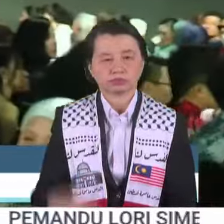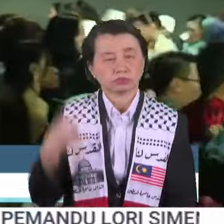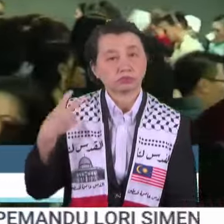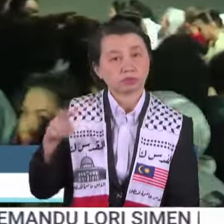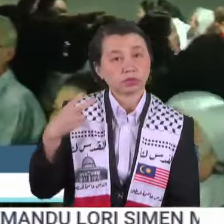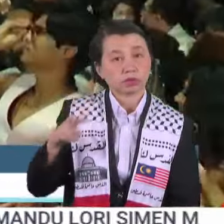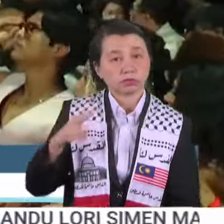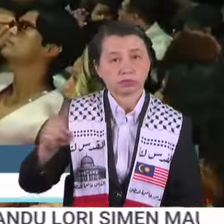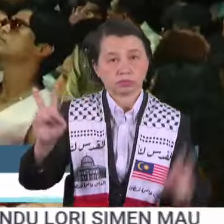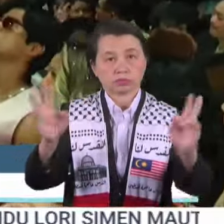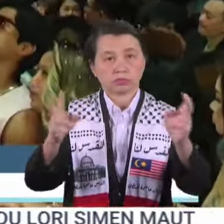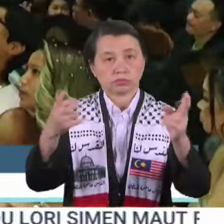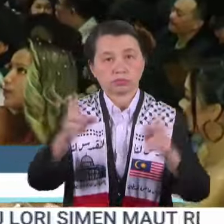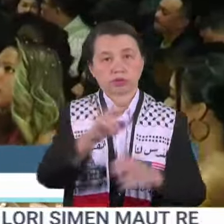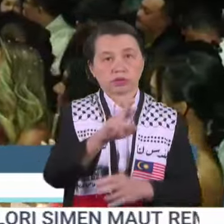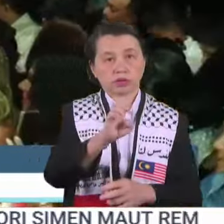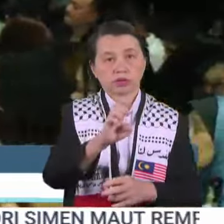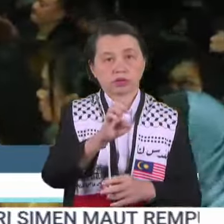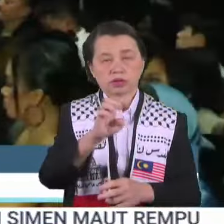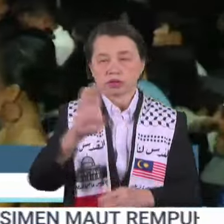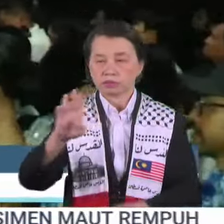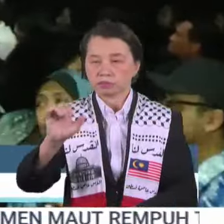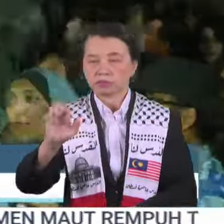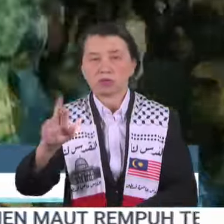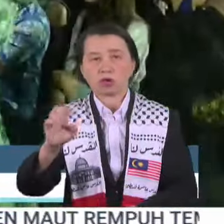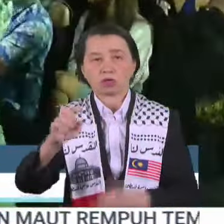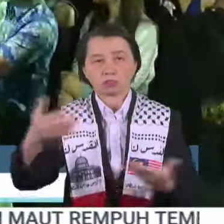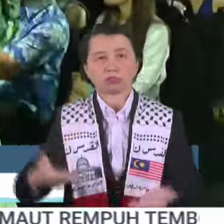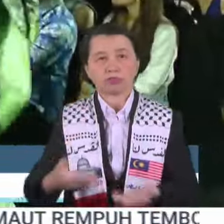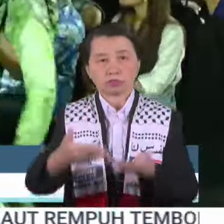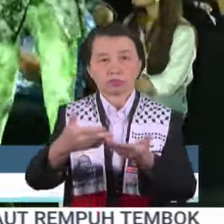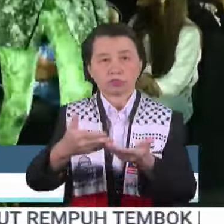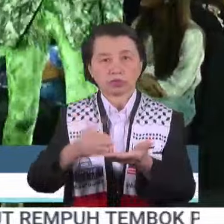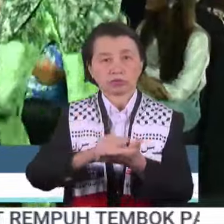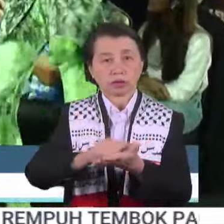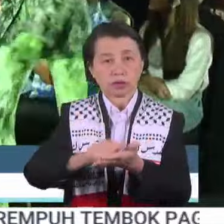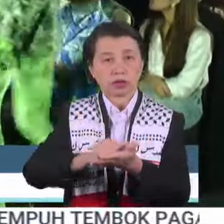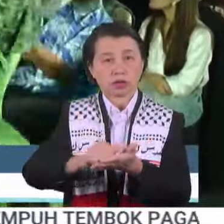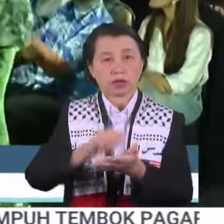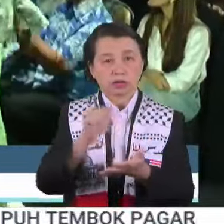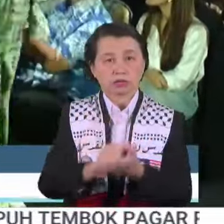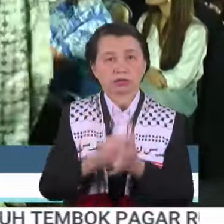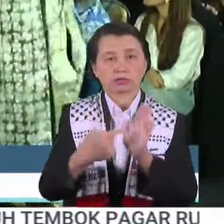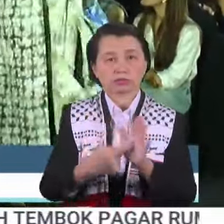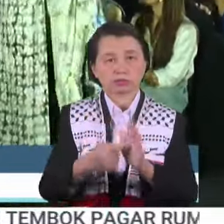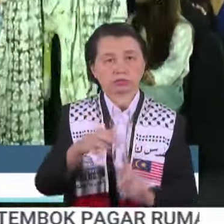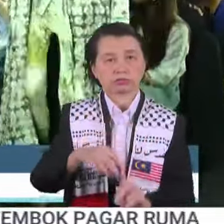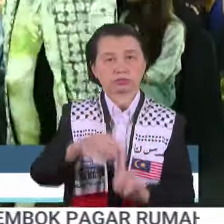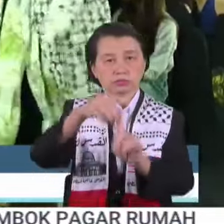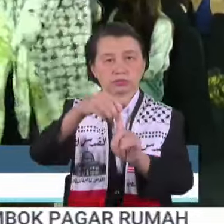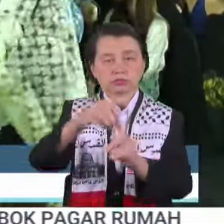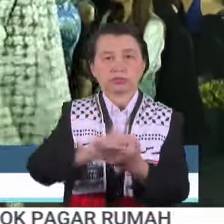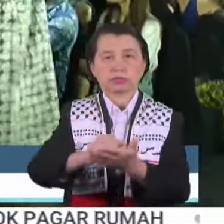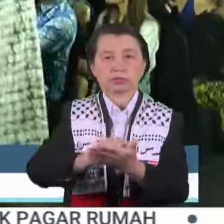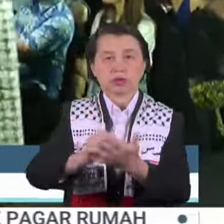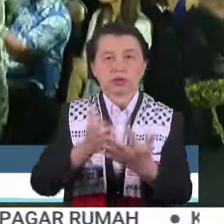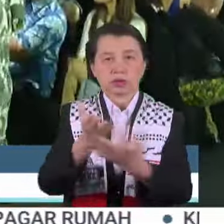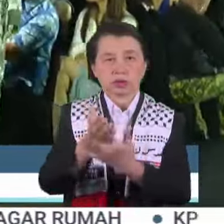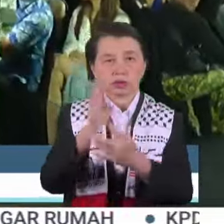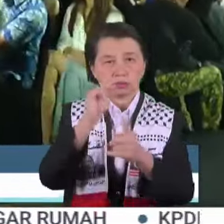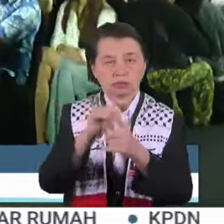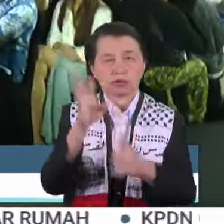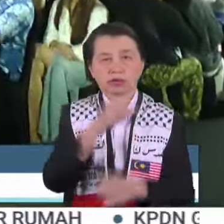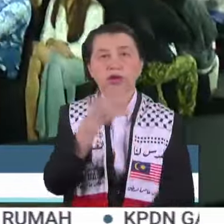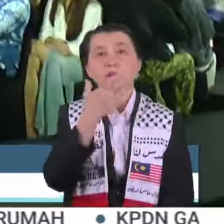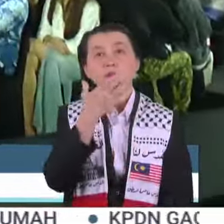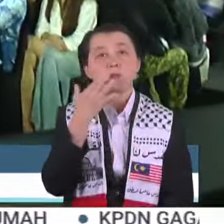12 koleksi bertemakan Reborn telah diperkenalkan batik Rus Gahara tahun depan dengan menampilkan keunikan batik menerusi motif dan